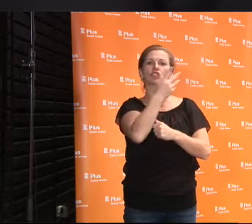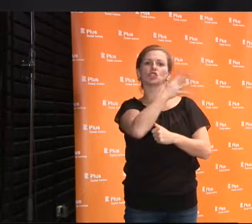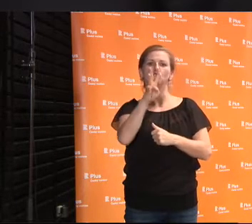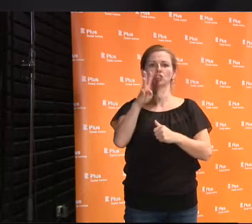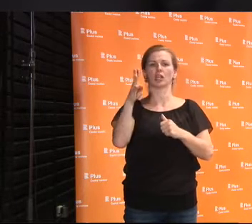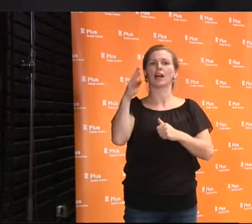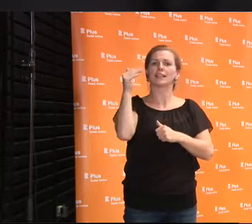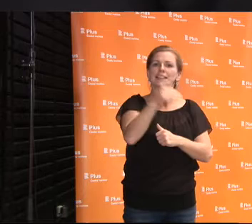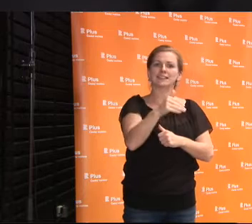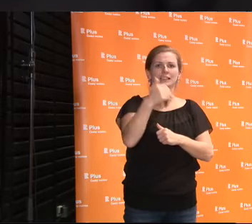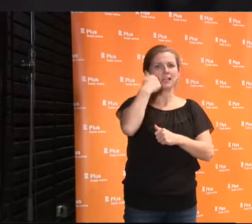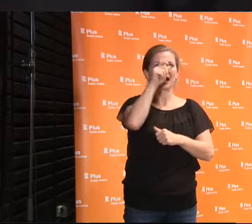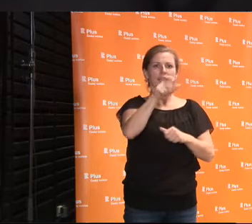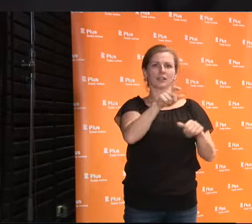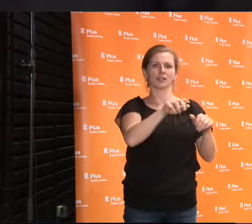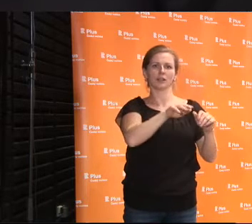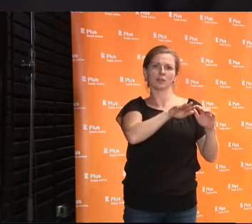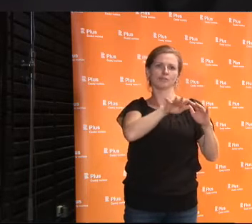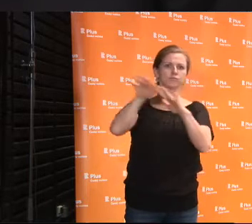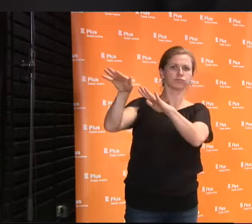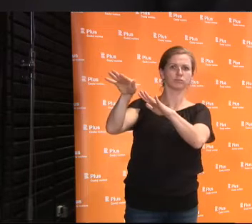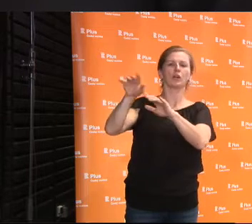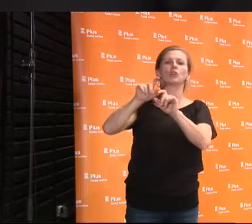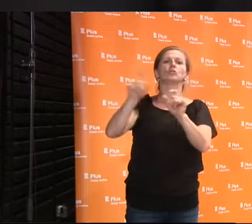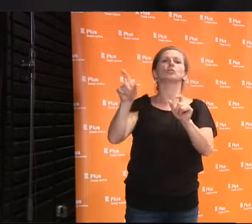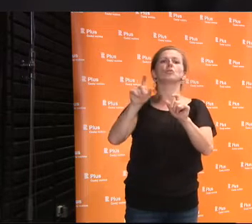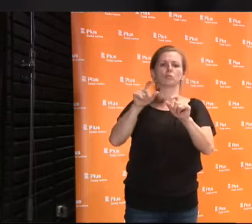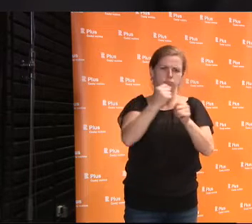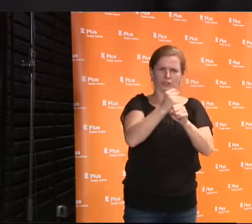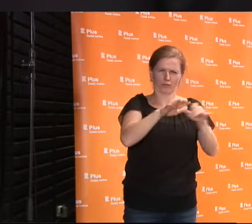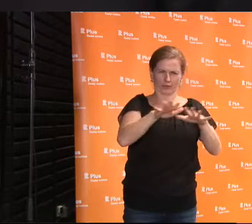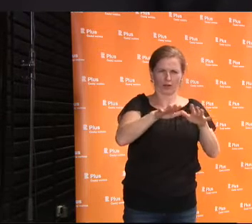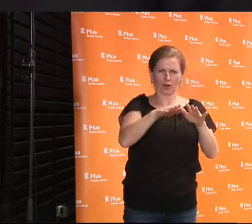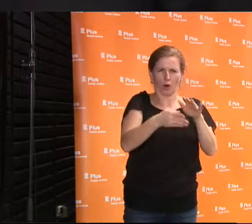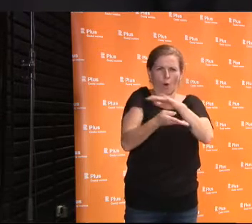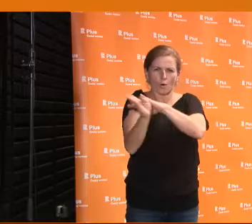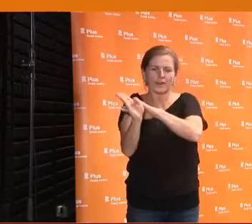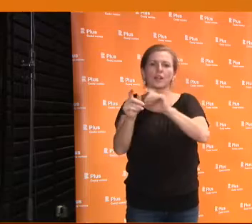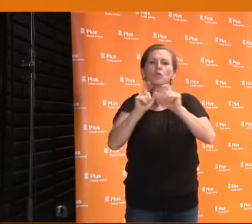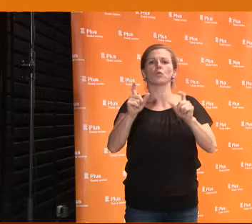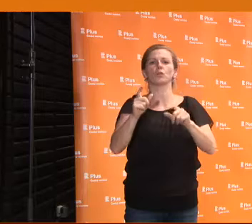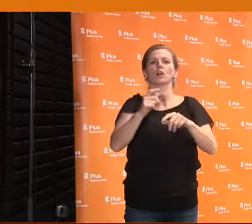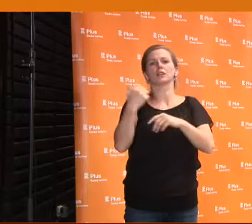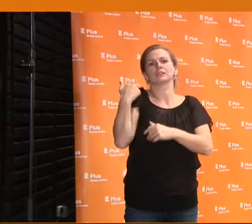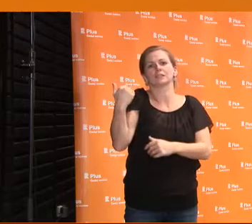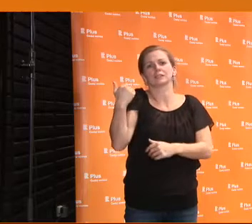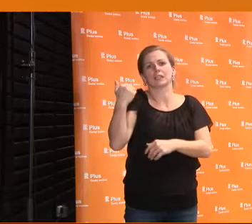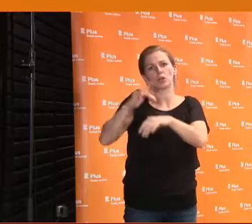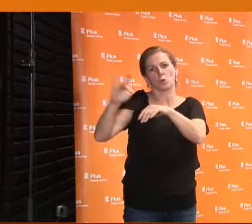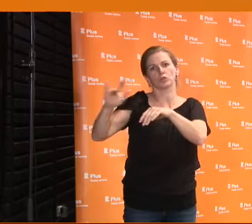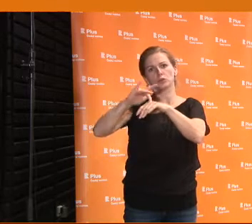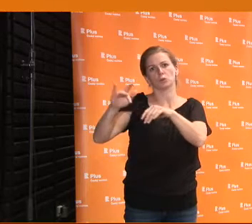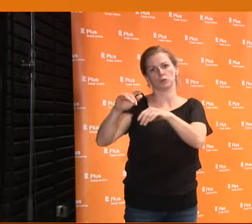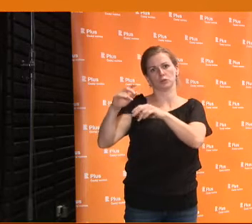lidí z pracovního trhu díky vlastně stárnutí populace. V Německu je to kolem 3 milionů. Takže my i se